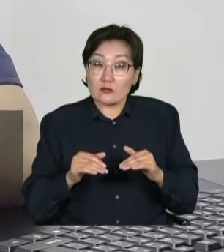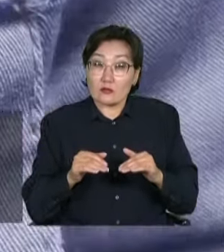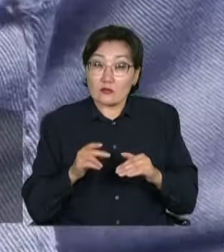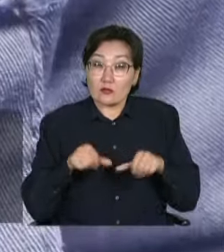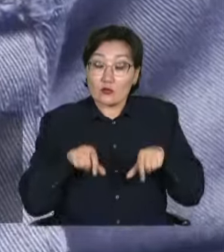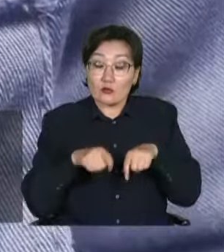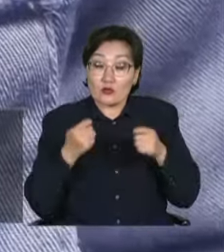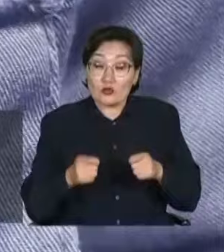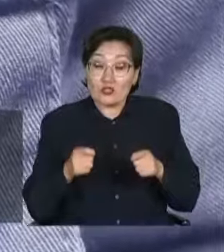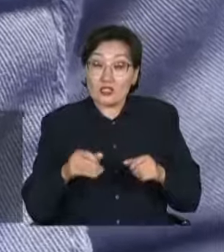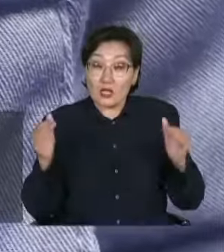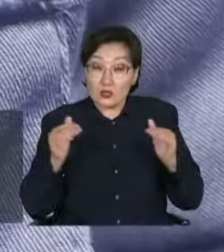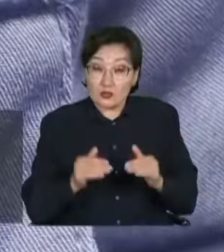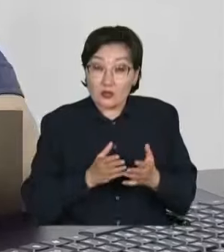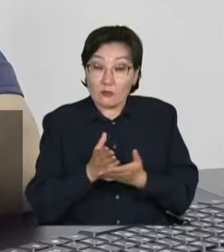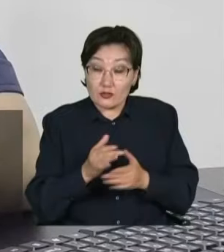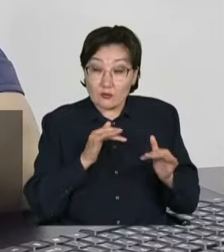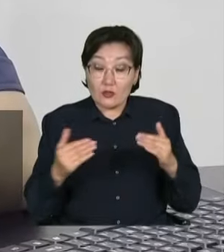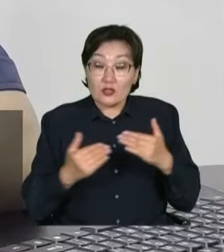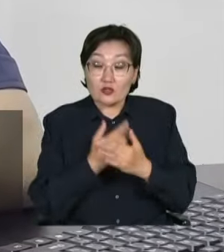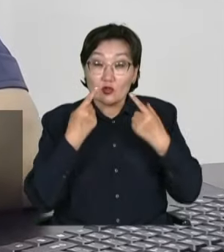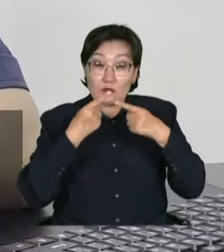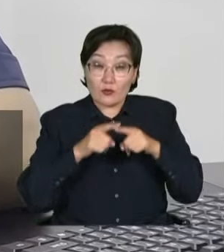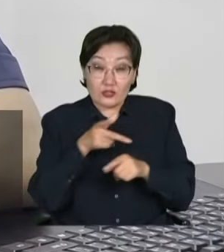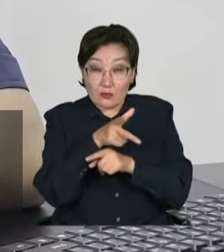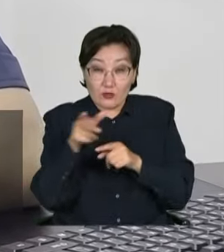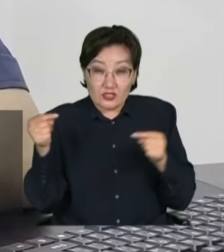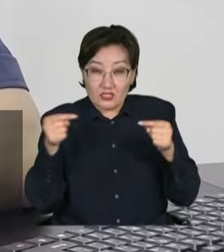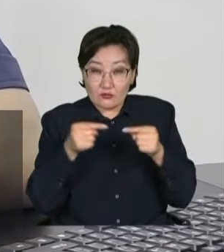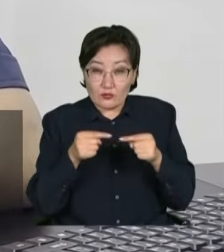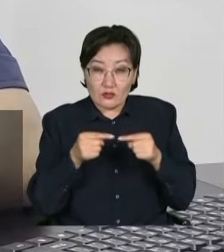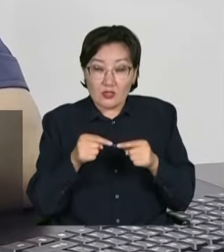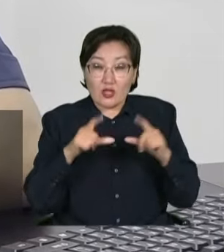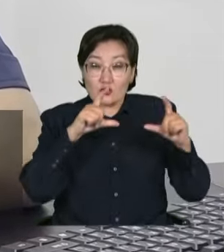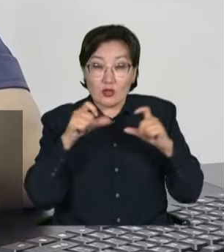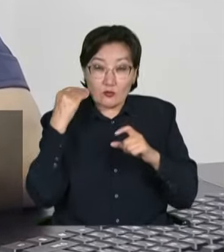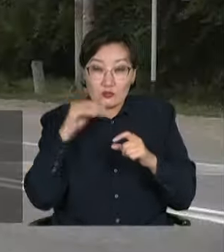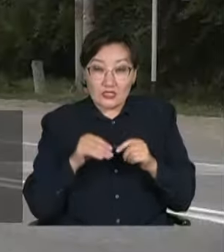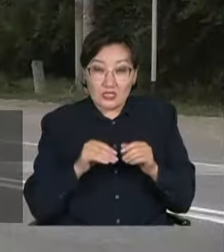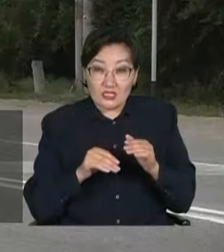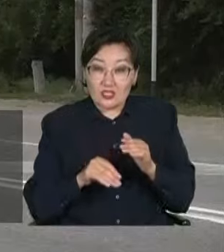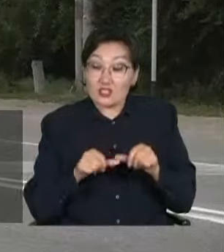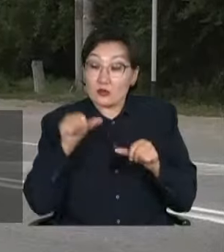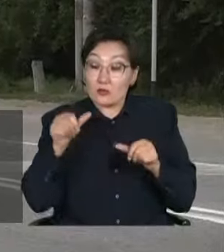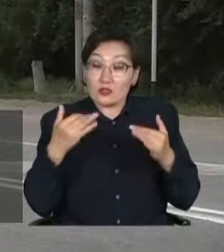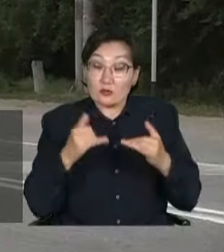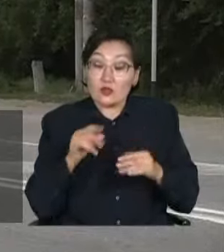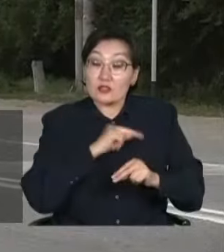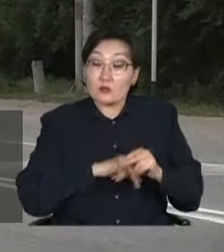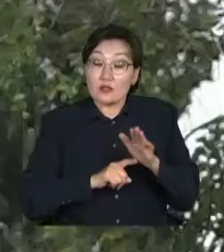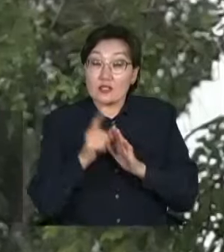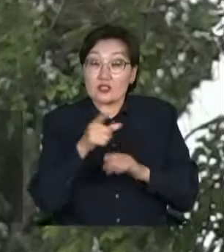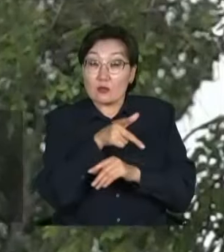атап өтемін. Аталған жоғары технология камералар дәлдігі және сүйрет сапасымен ерекшеленеді. Әзірге іске қосылған